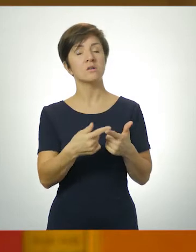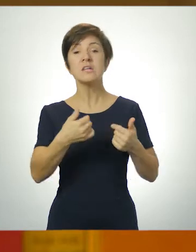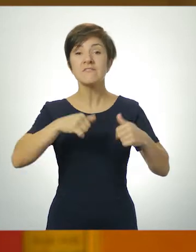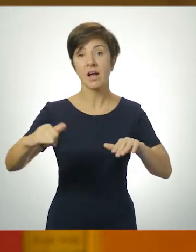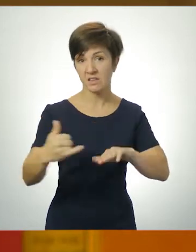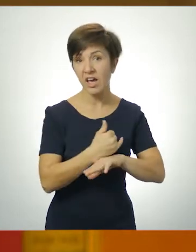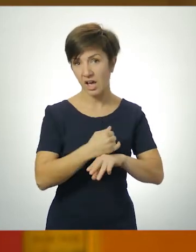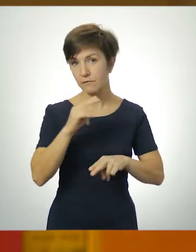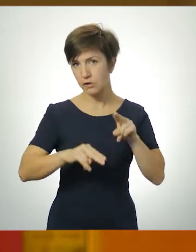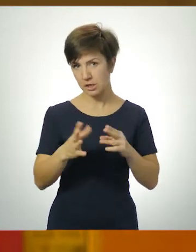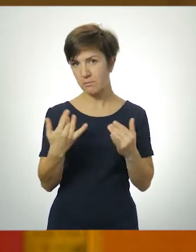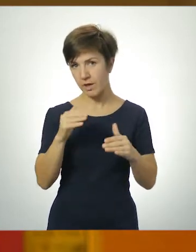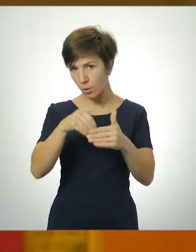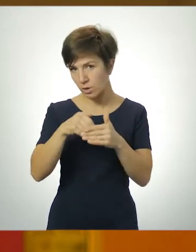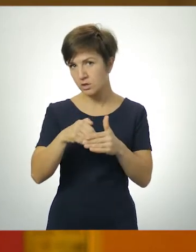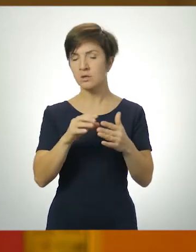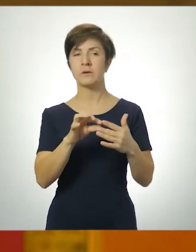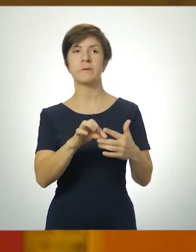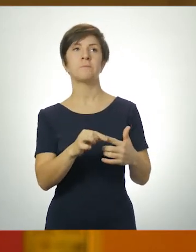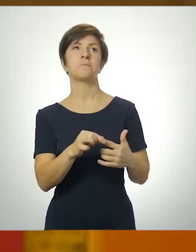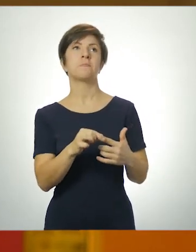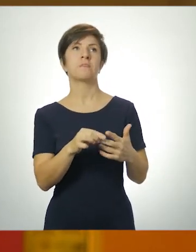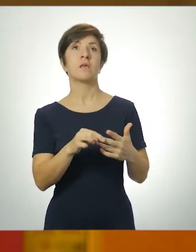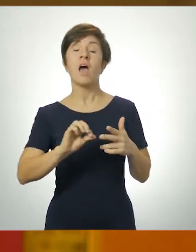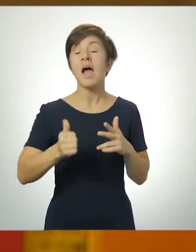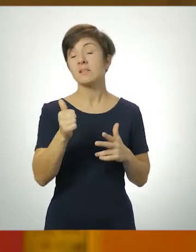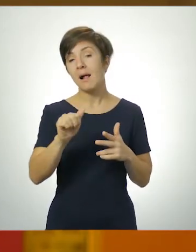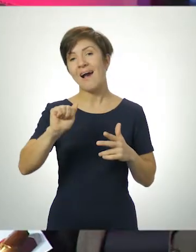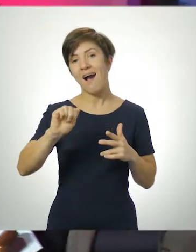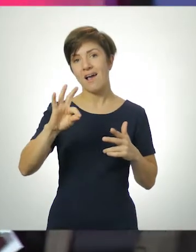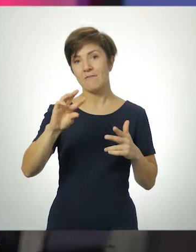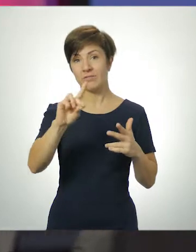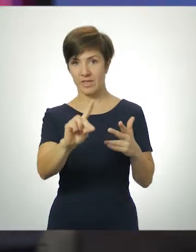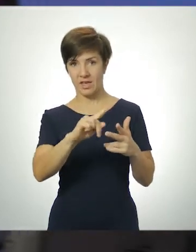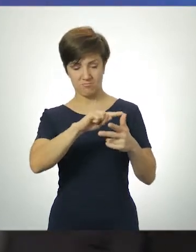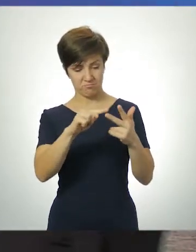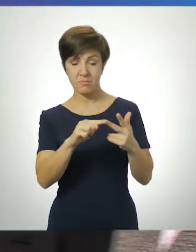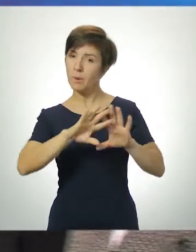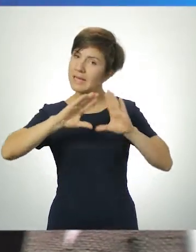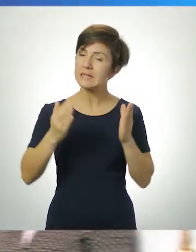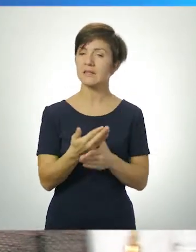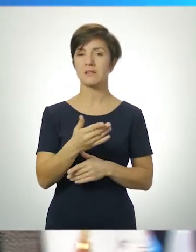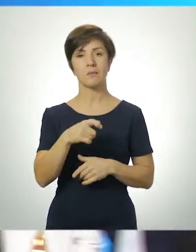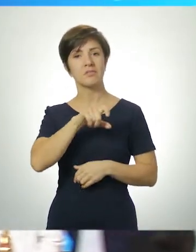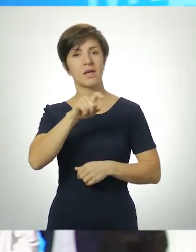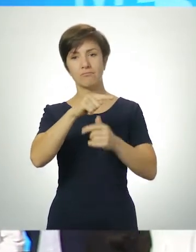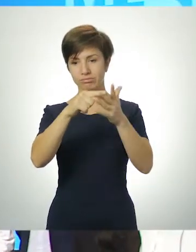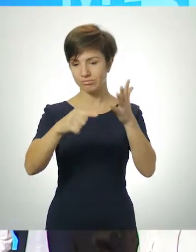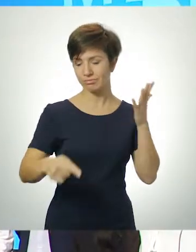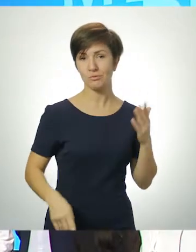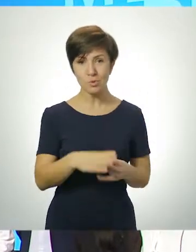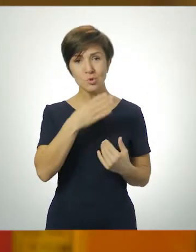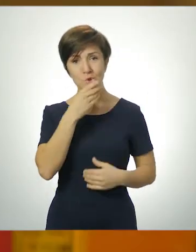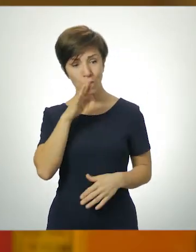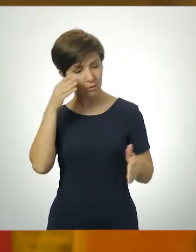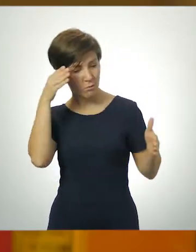Zwangsehen, waren mehrere Beiträge dabei, erstmals was zur AfD. Und grundsätzlich war es sehr vielfältig wieder und sehr